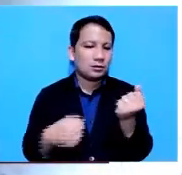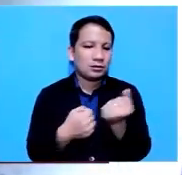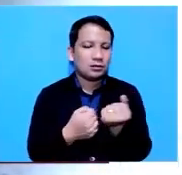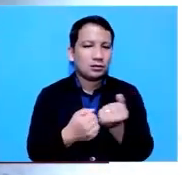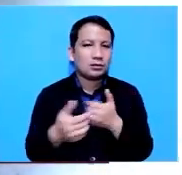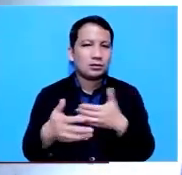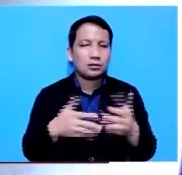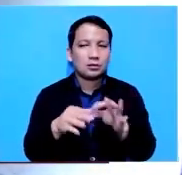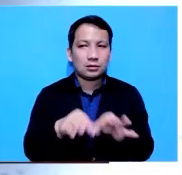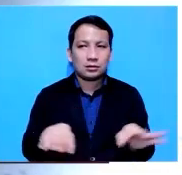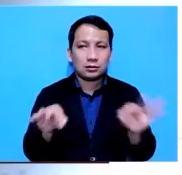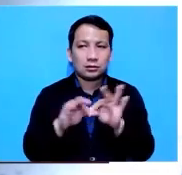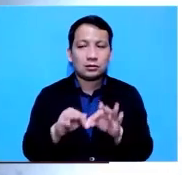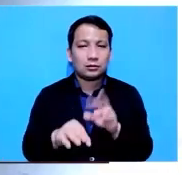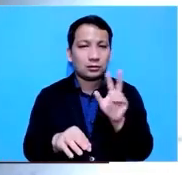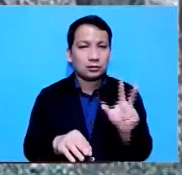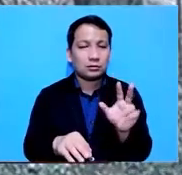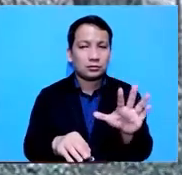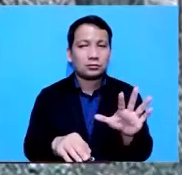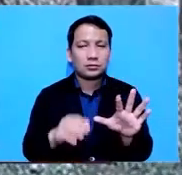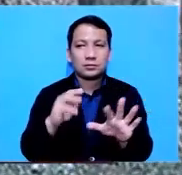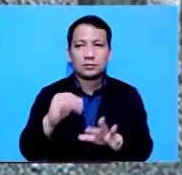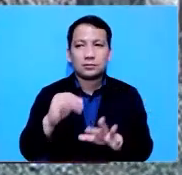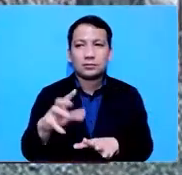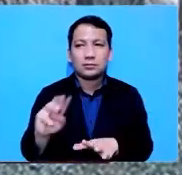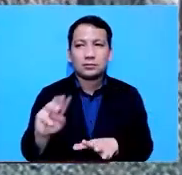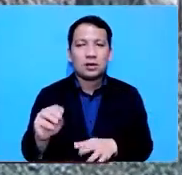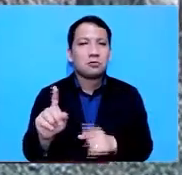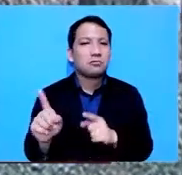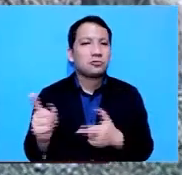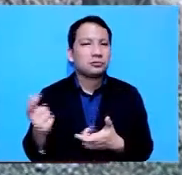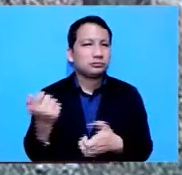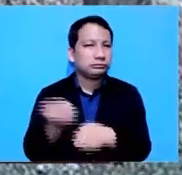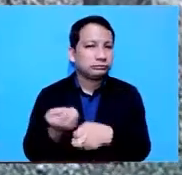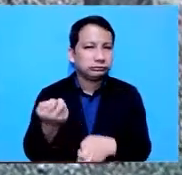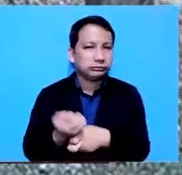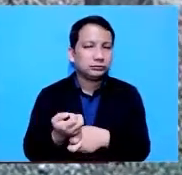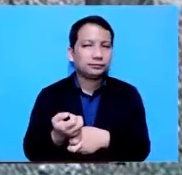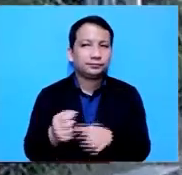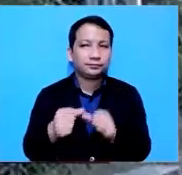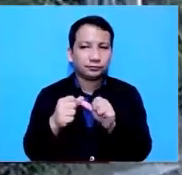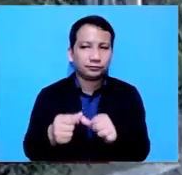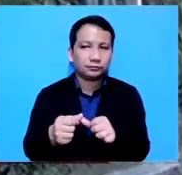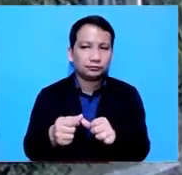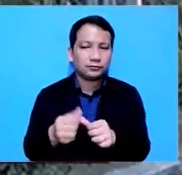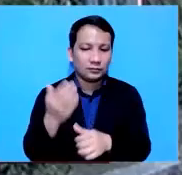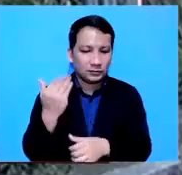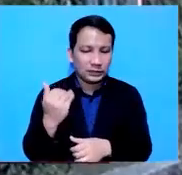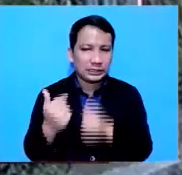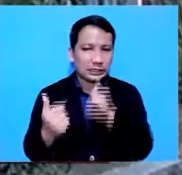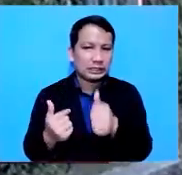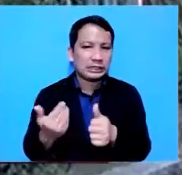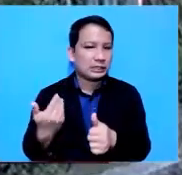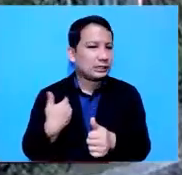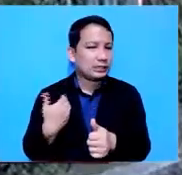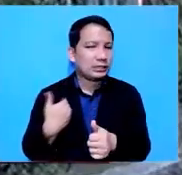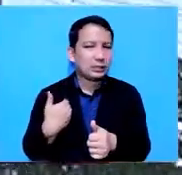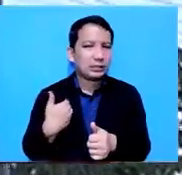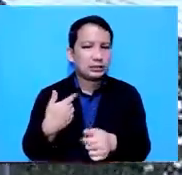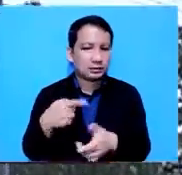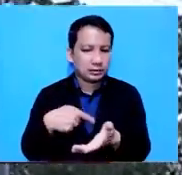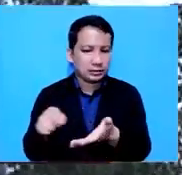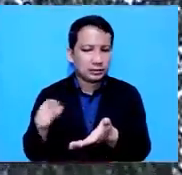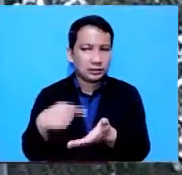kaya nitong mag-supply na hanggang 35 megawatts. Yun nga lang, hirap silang magpatakbo ang kanilang planta dahil sa hindi nababayarang